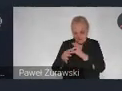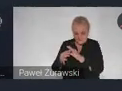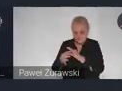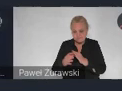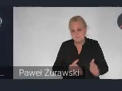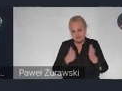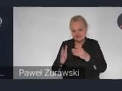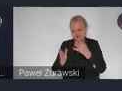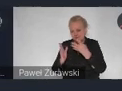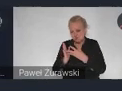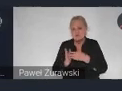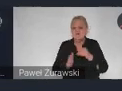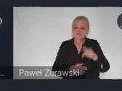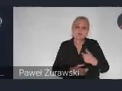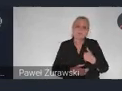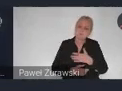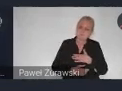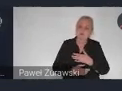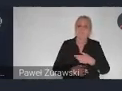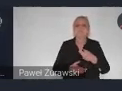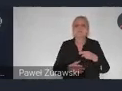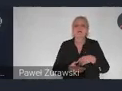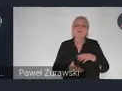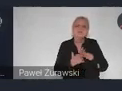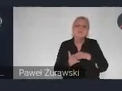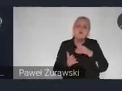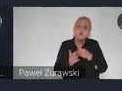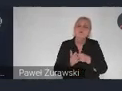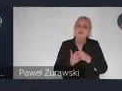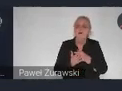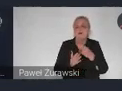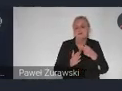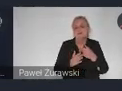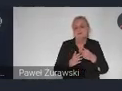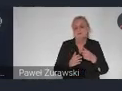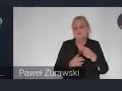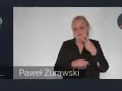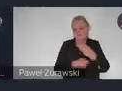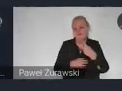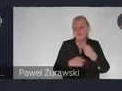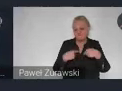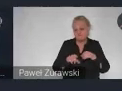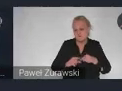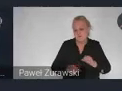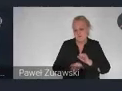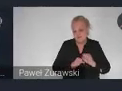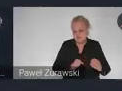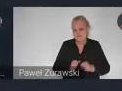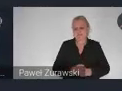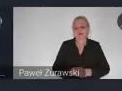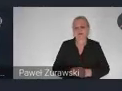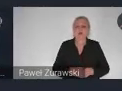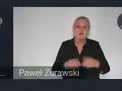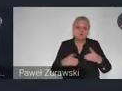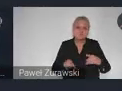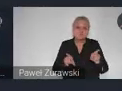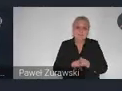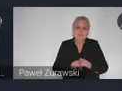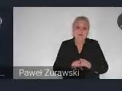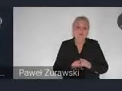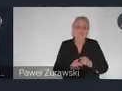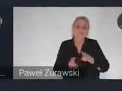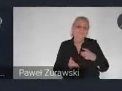należy wówczas uznać że spełnia wszystkie czyli te dwa kryteria formalne oraz może zostać również